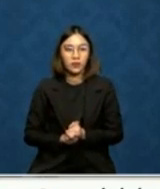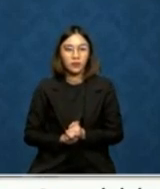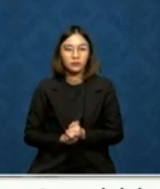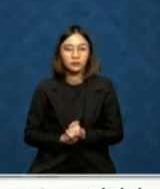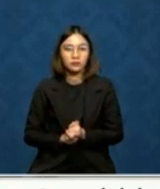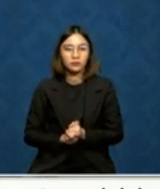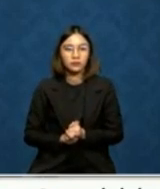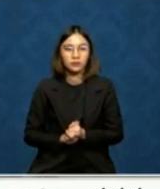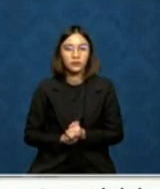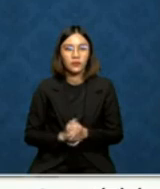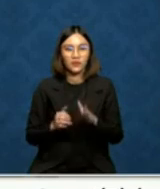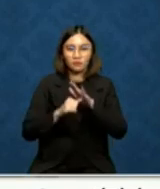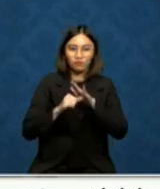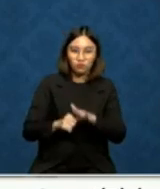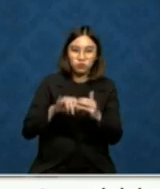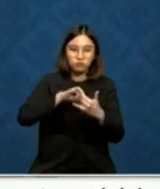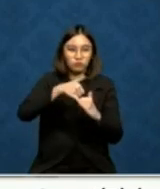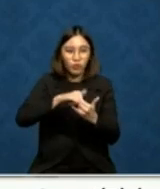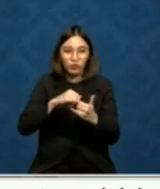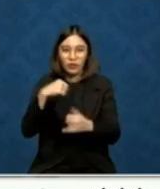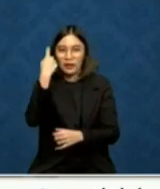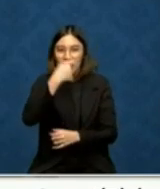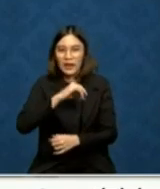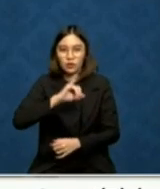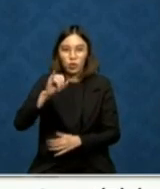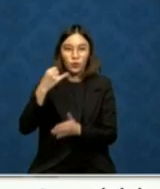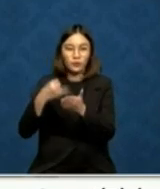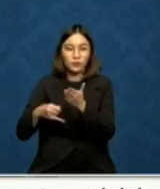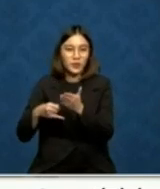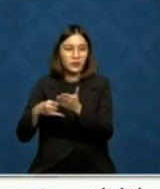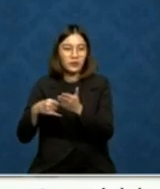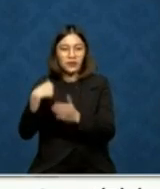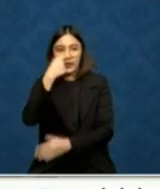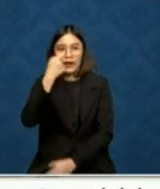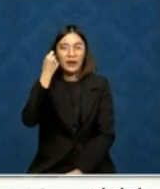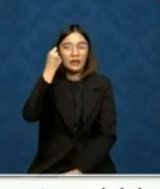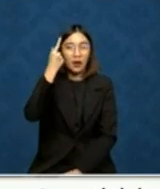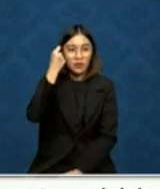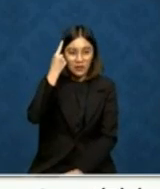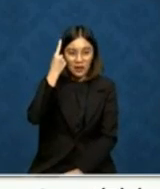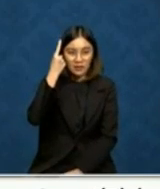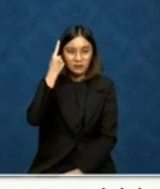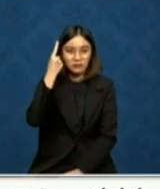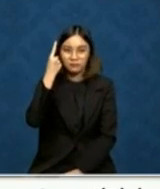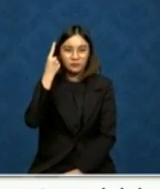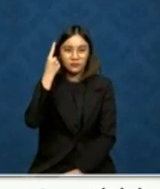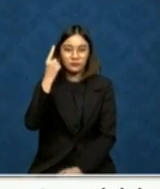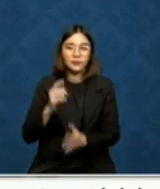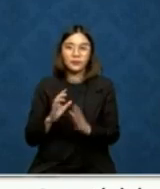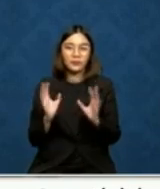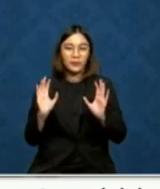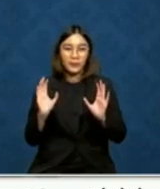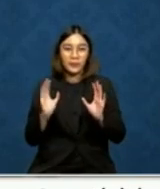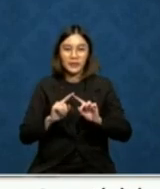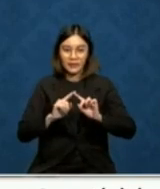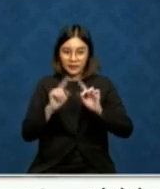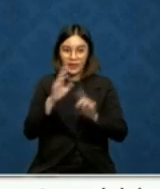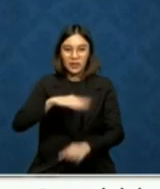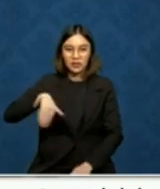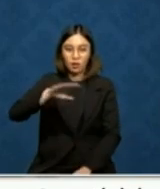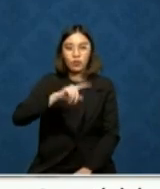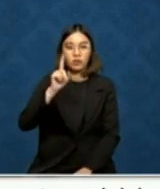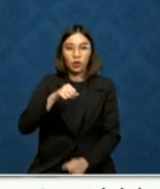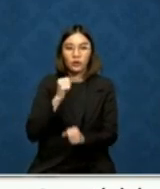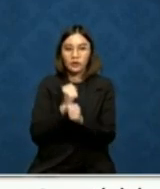คุกเรื่องคุกคามทางเพศเนี่ยค่ะไม่มีใครผิดไม่มีใครถูกไม่มีใครเข้าใจมากน้อยไปกว่ากันค่ะแต่สิ่งหนึ่งที่เราควรจะต้องทำ